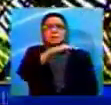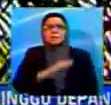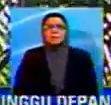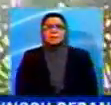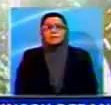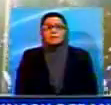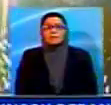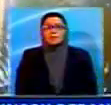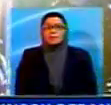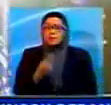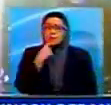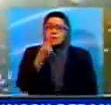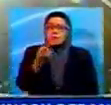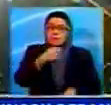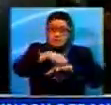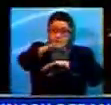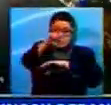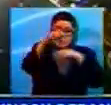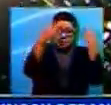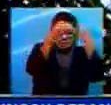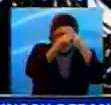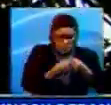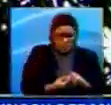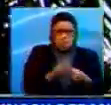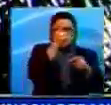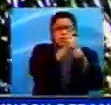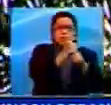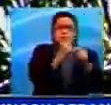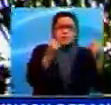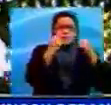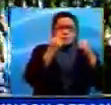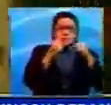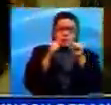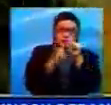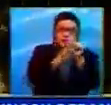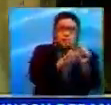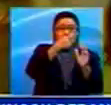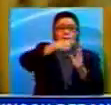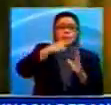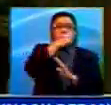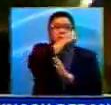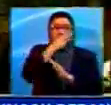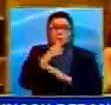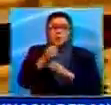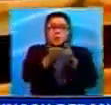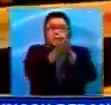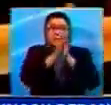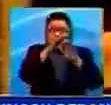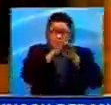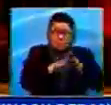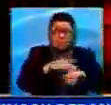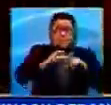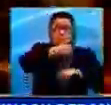menentu Beliau berkata eksport dijangka kekal Kukuh susulan bulan Ramadan walaupun permintaan perlahan dari China mungkin